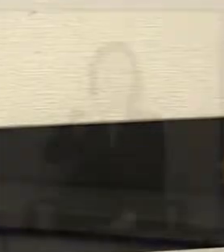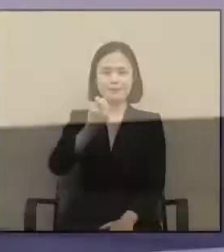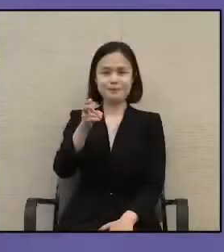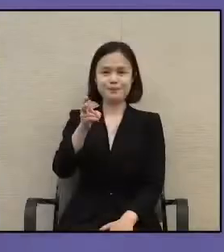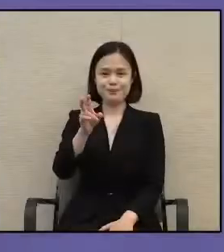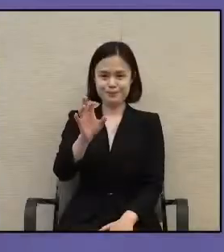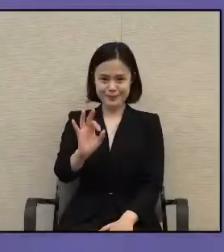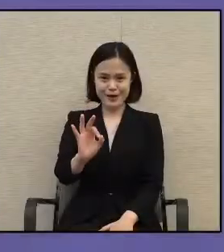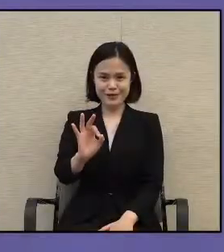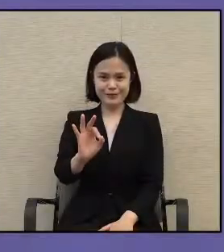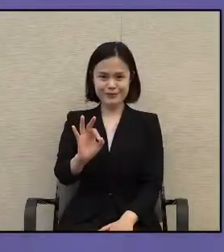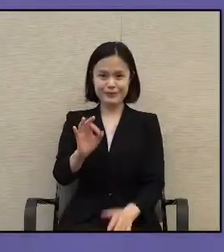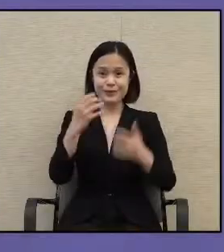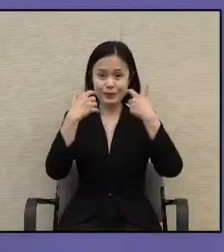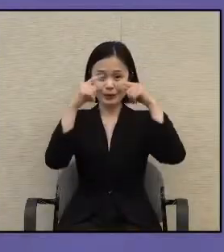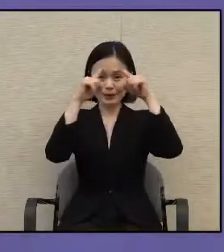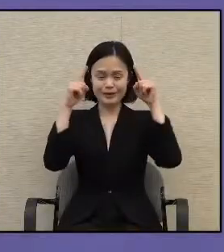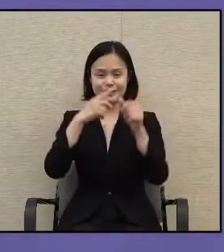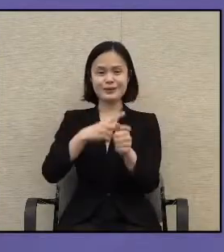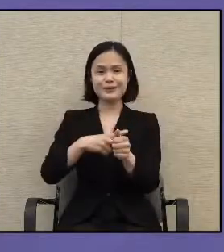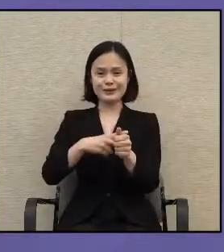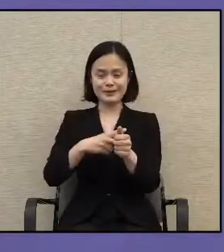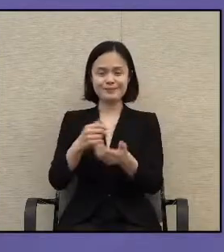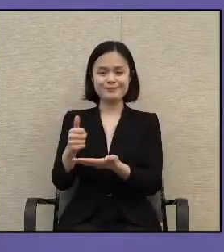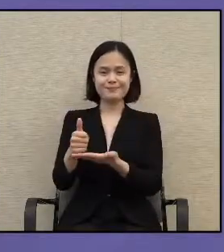고등학교 보건대학원의 김영입니다. 반갑습니다.